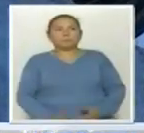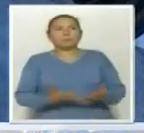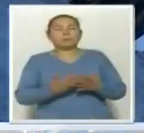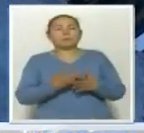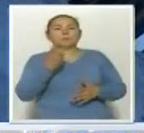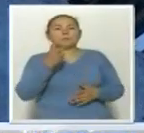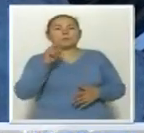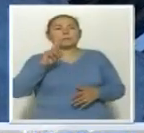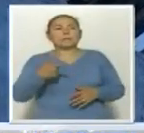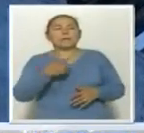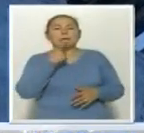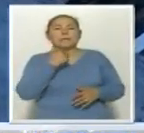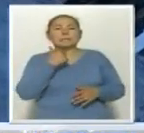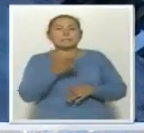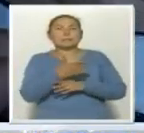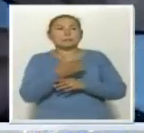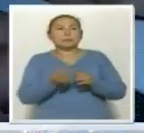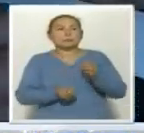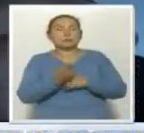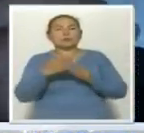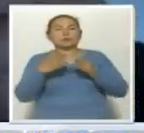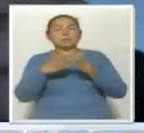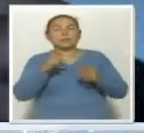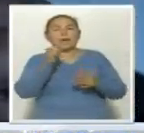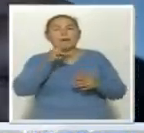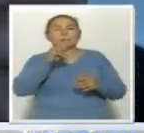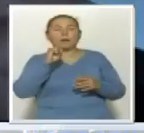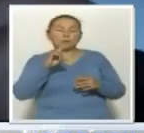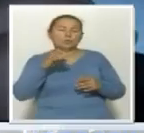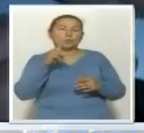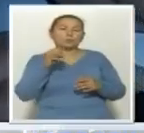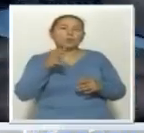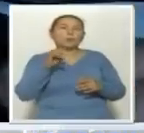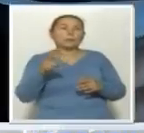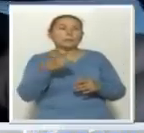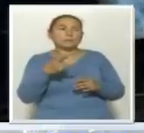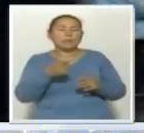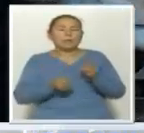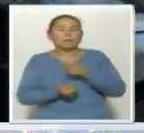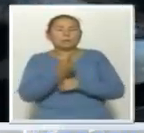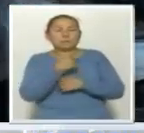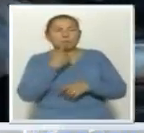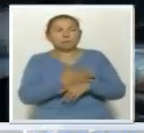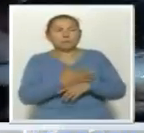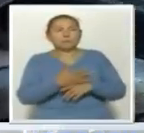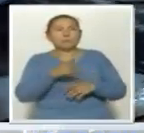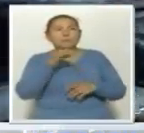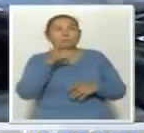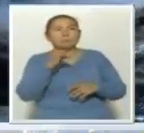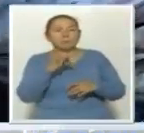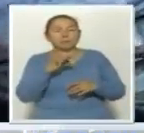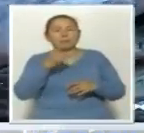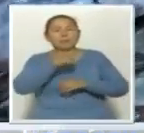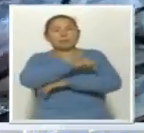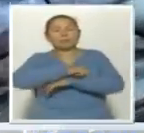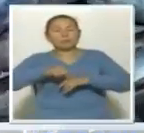Более 200 килограммов краснокнижной рыбы обнаружено в доме у жителя села Аташтуб Караганского района. Схром был выявлен сотрудниками департамента пограничной